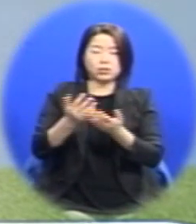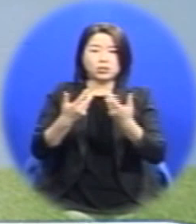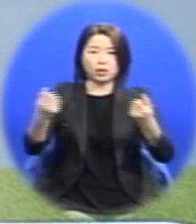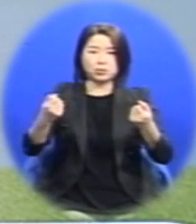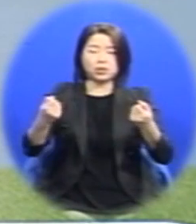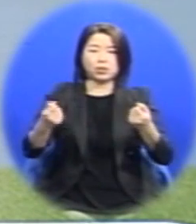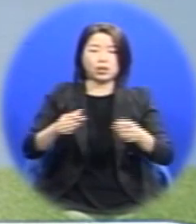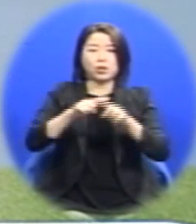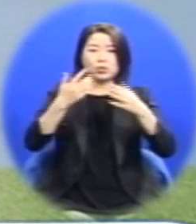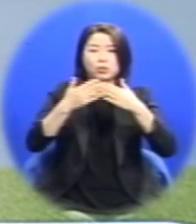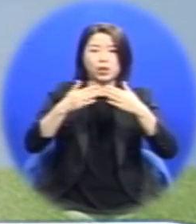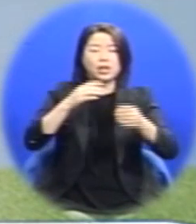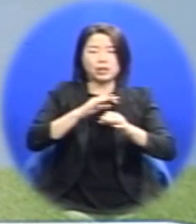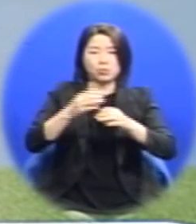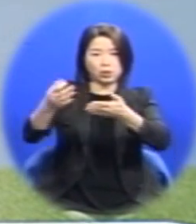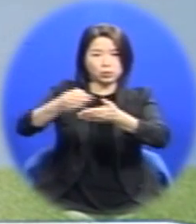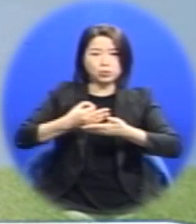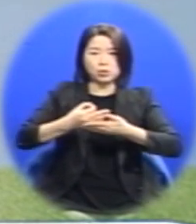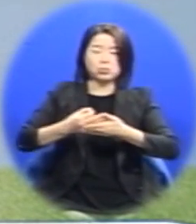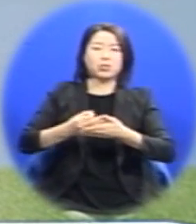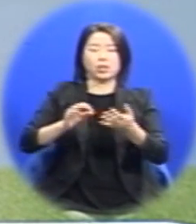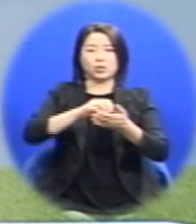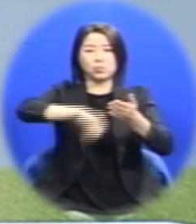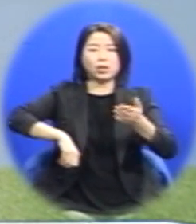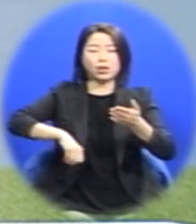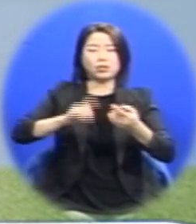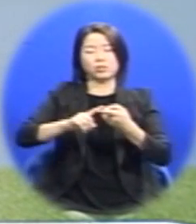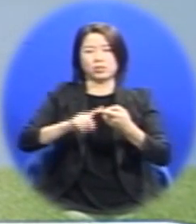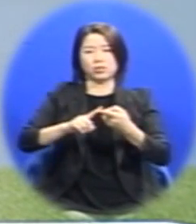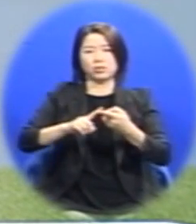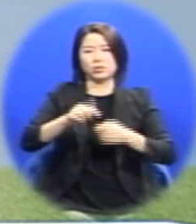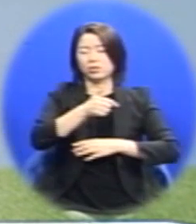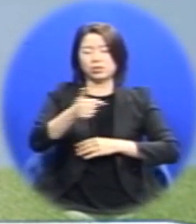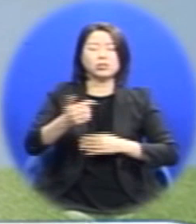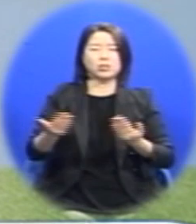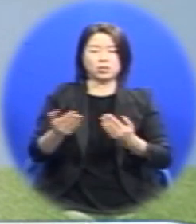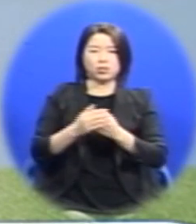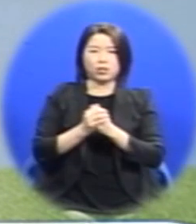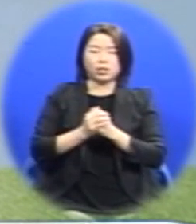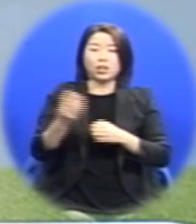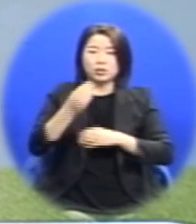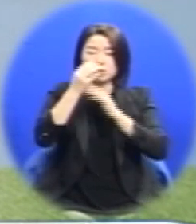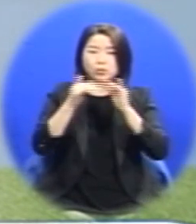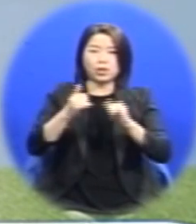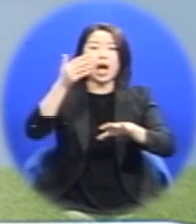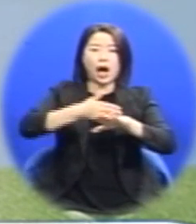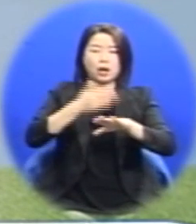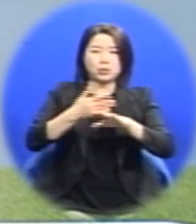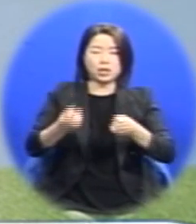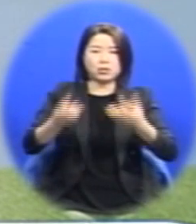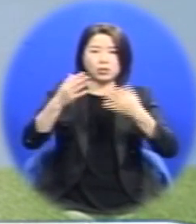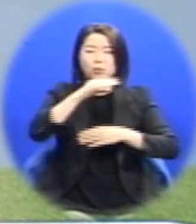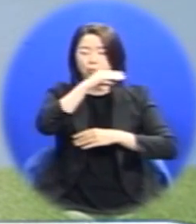교회 일반 재정의 수입 예산에서 빼버린다. 그러나 성도들에게 정말 감사절을 제대로